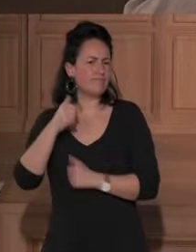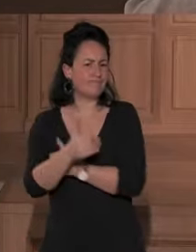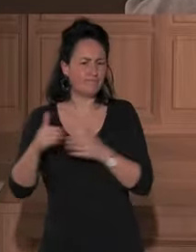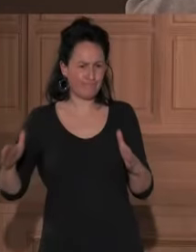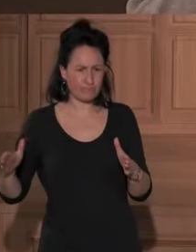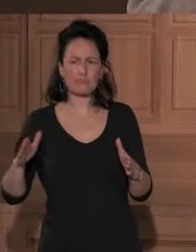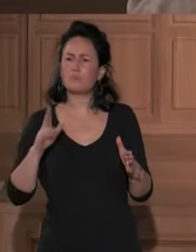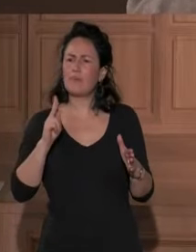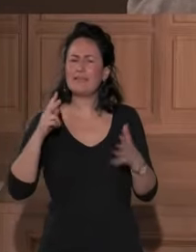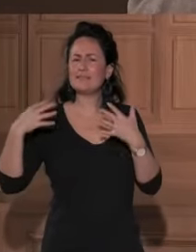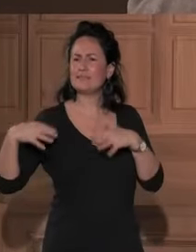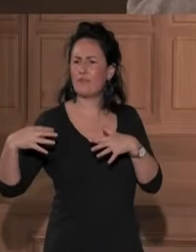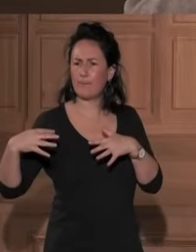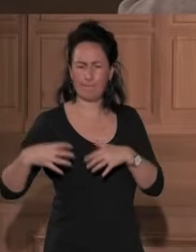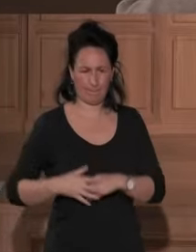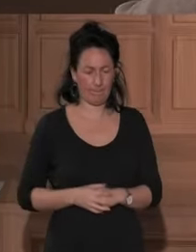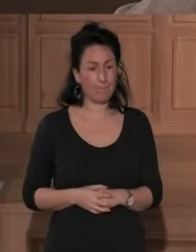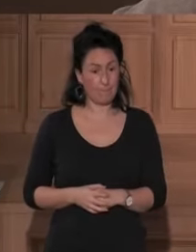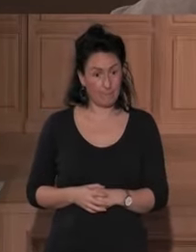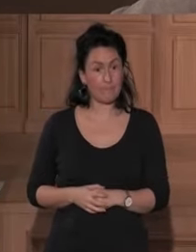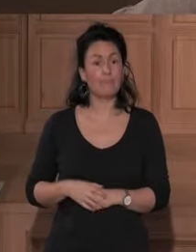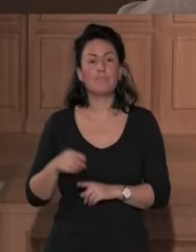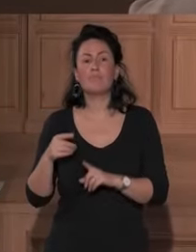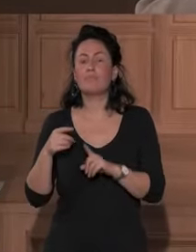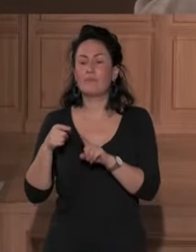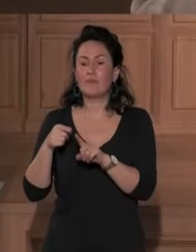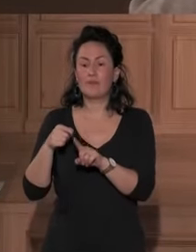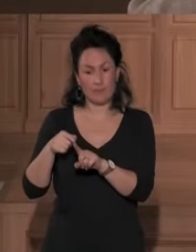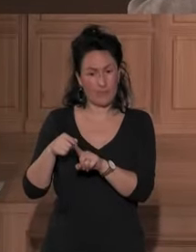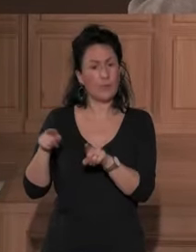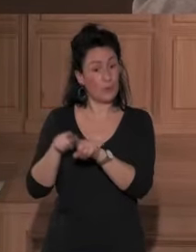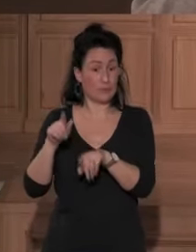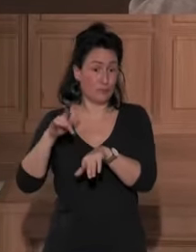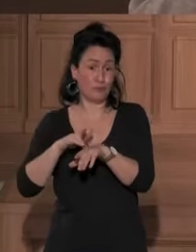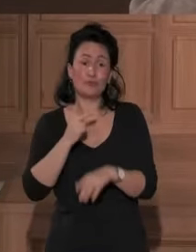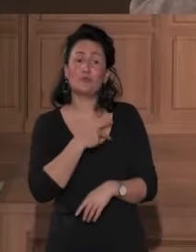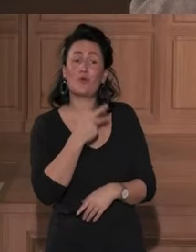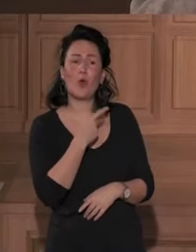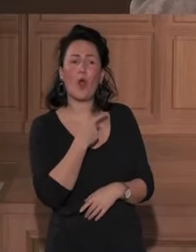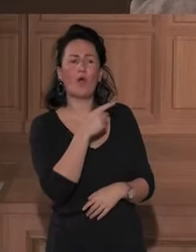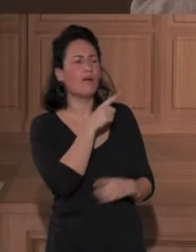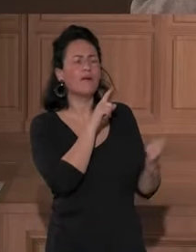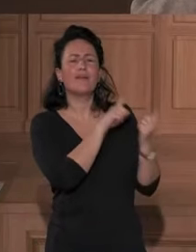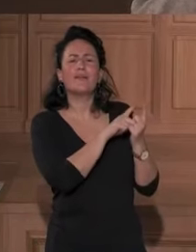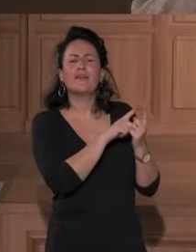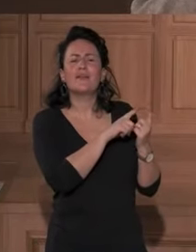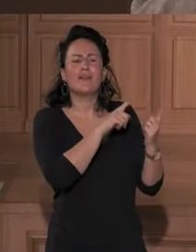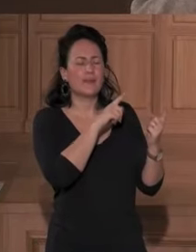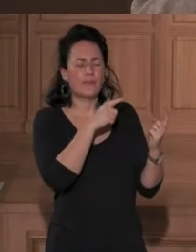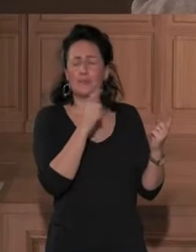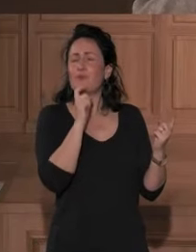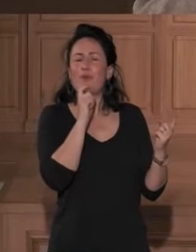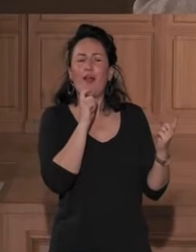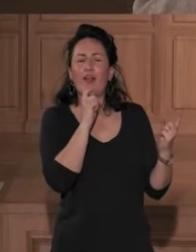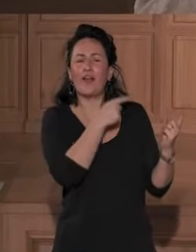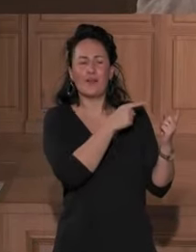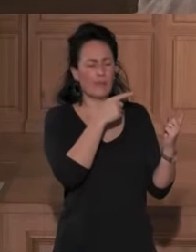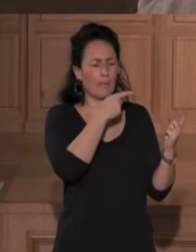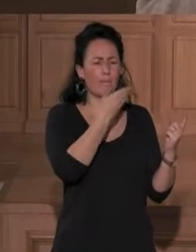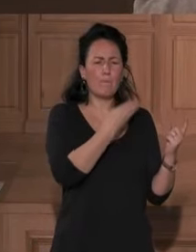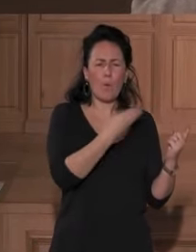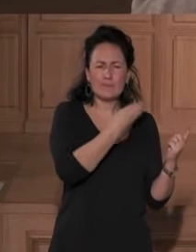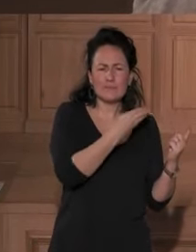à Paris 19e. Qui était aussi un ancien patient du docteur Assouline à l'hôpital de jour d'Antony, qui a été en unité psychiatrique